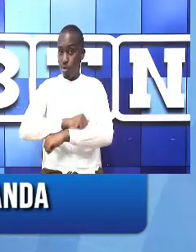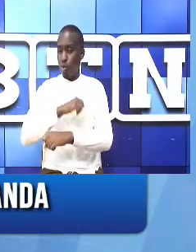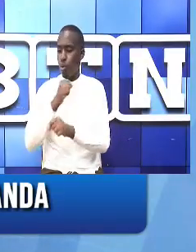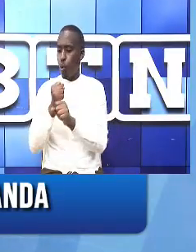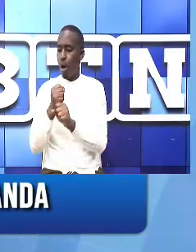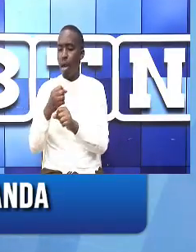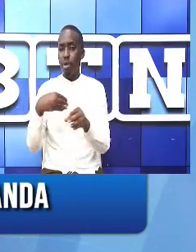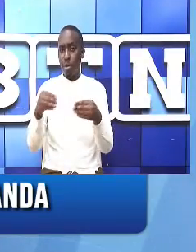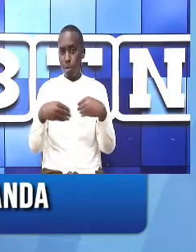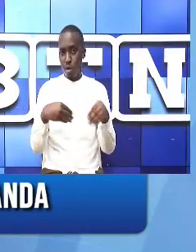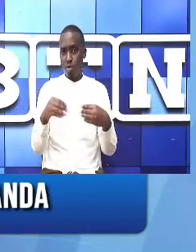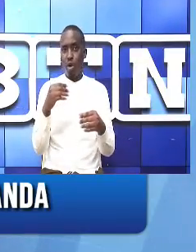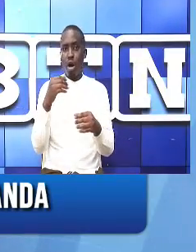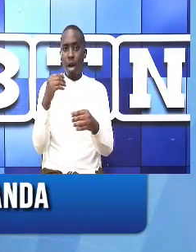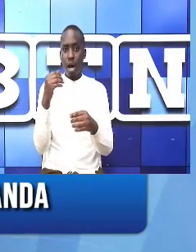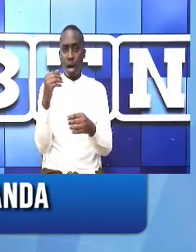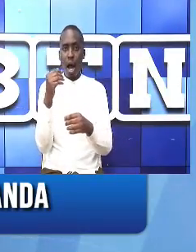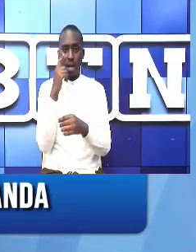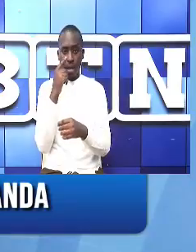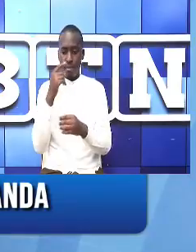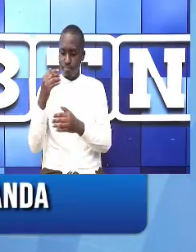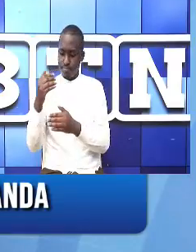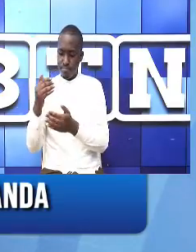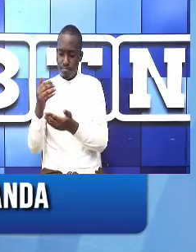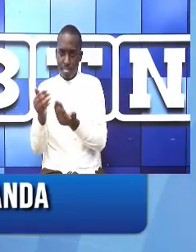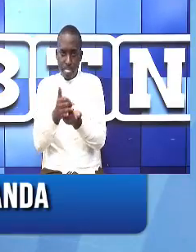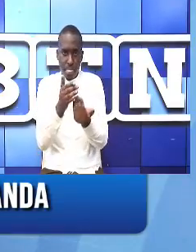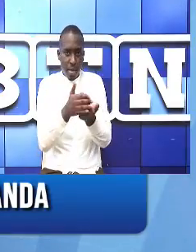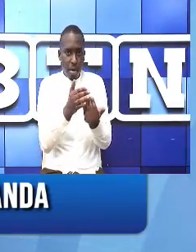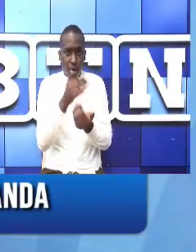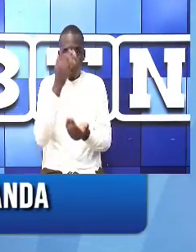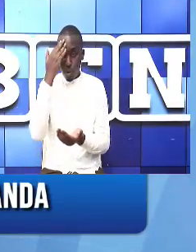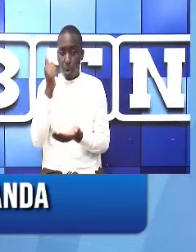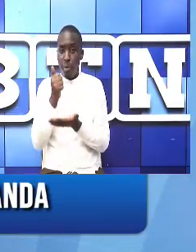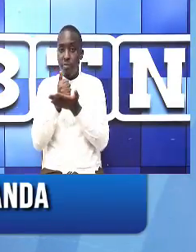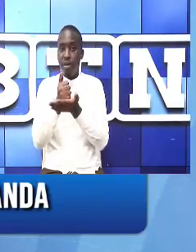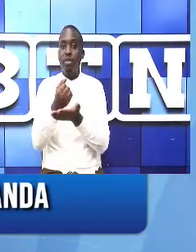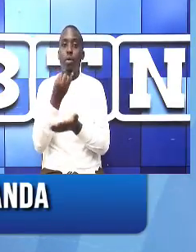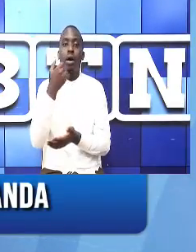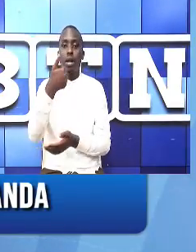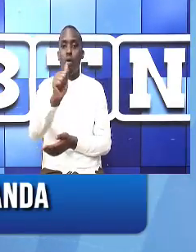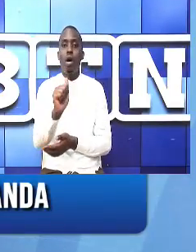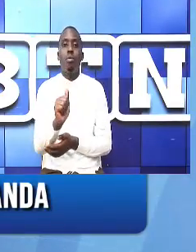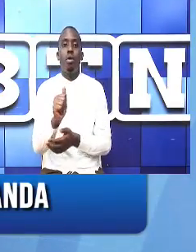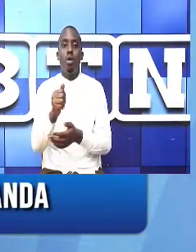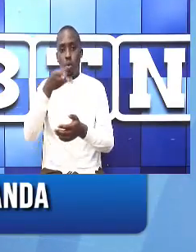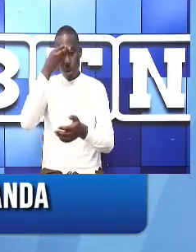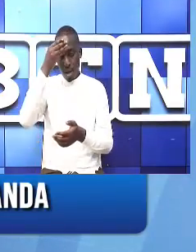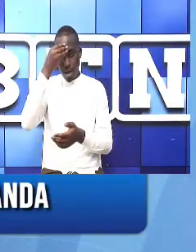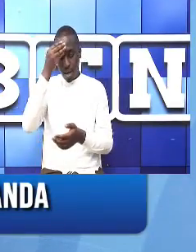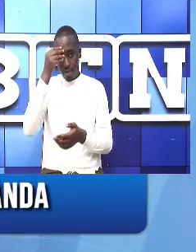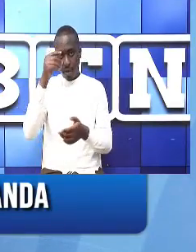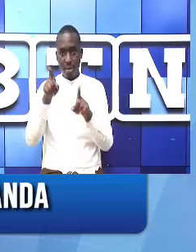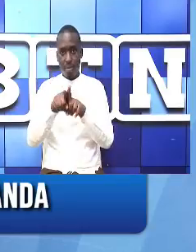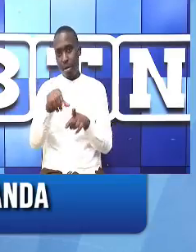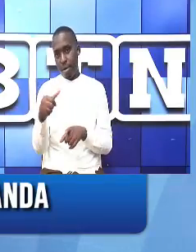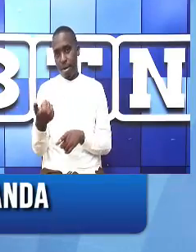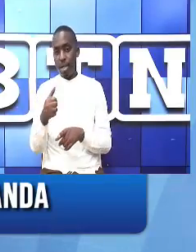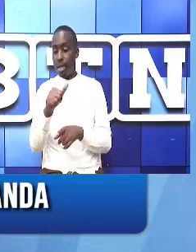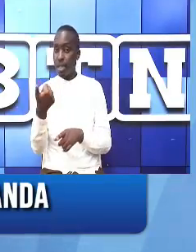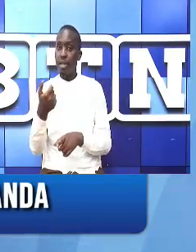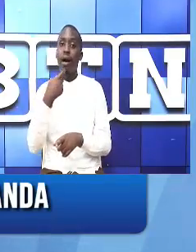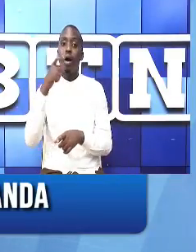bya bikoresho kandi bakabibungabunga kugira ngo bifashe wa mwana wabo kwiga neza nka mugenzi wabo kandi ikindi nuko